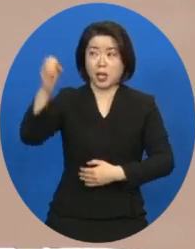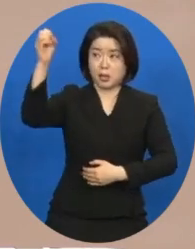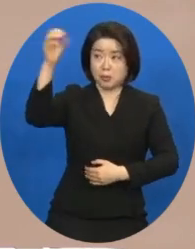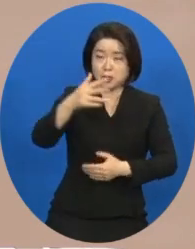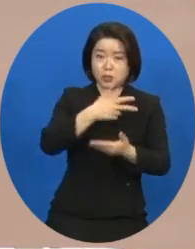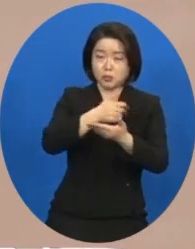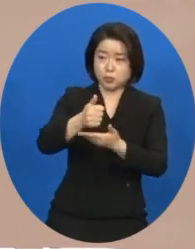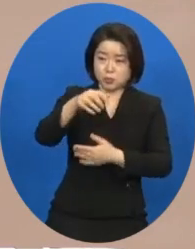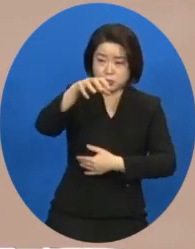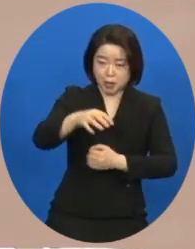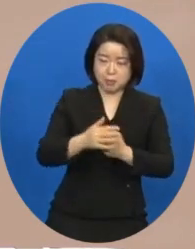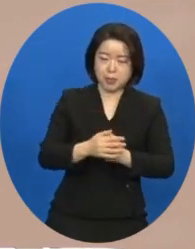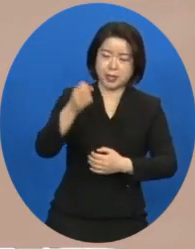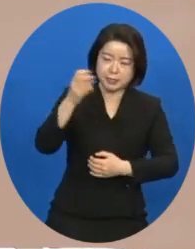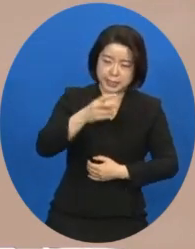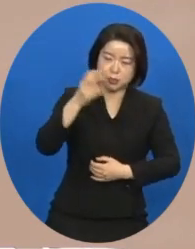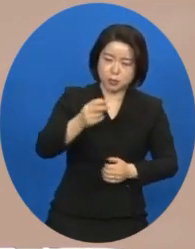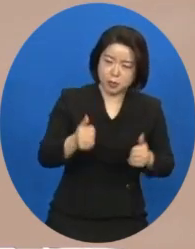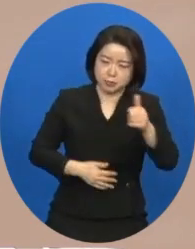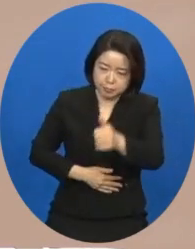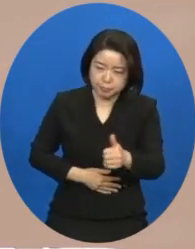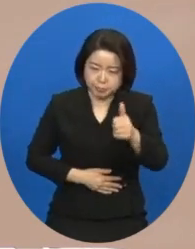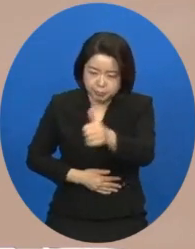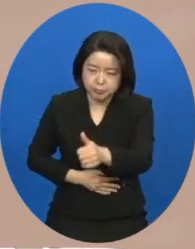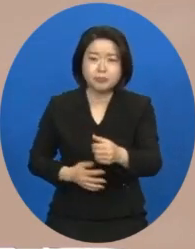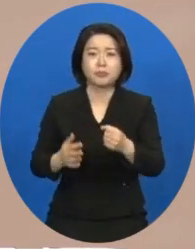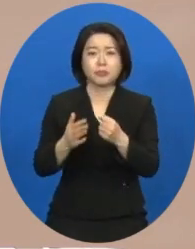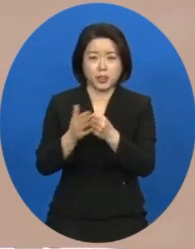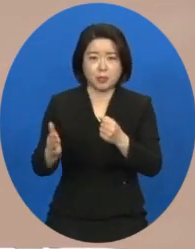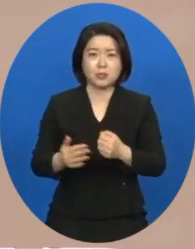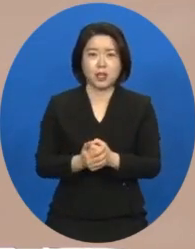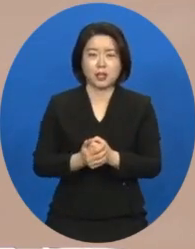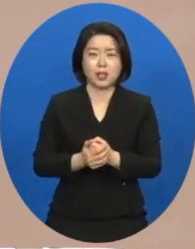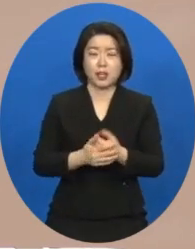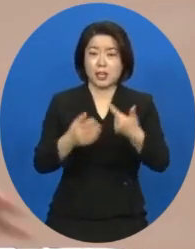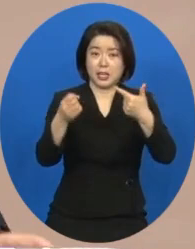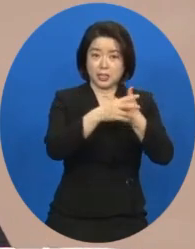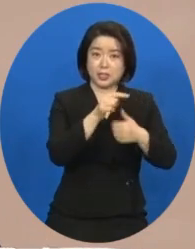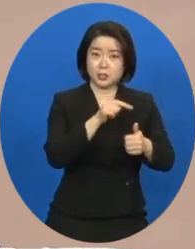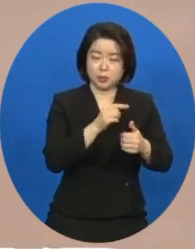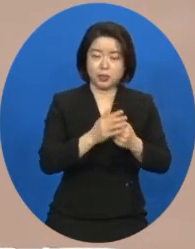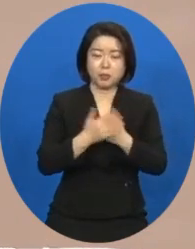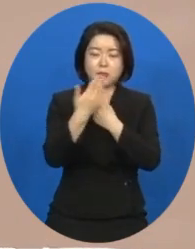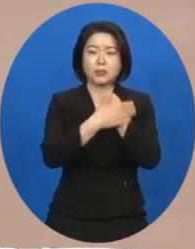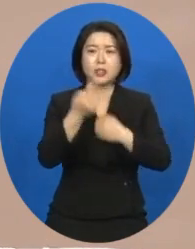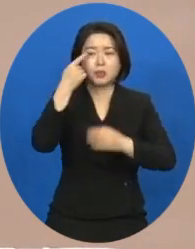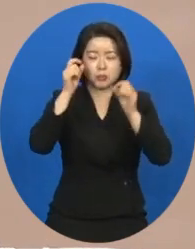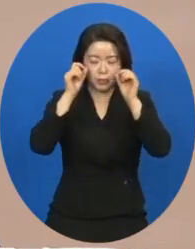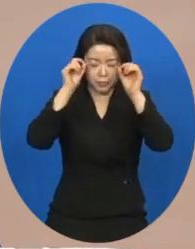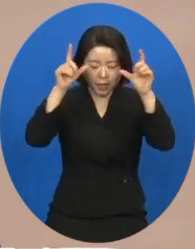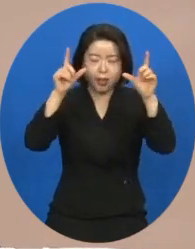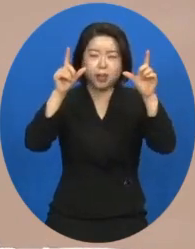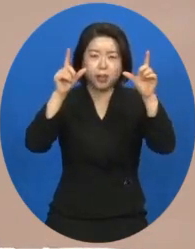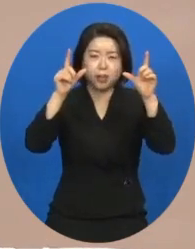앞에 자꾸 나아가게 되니까 그 니고데모도 은혜의 눈이 열리게 된 거죠.